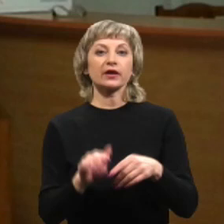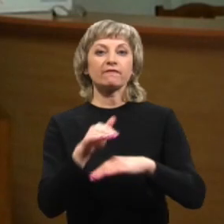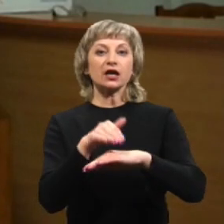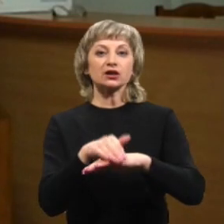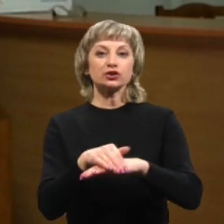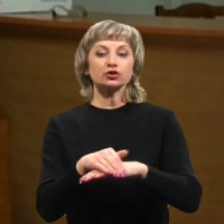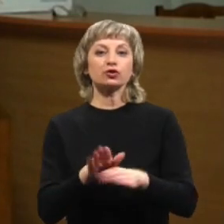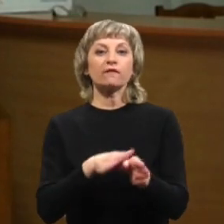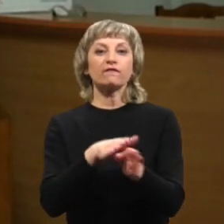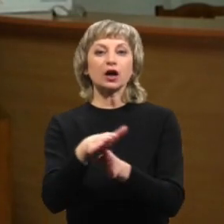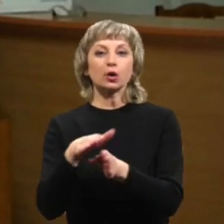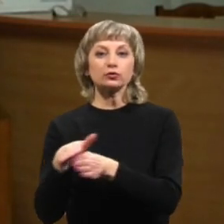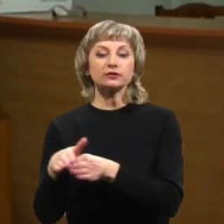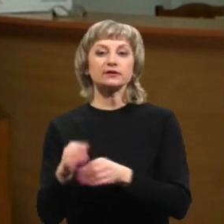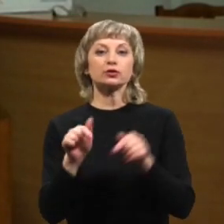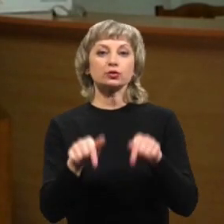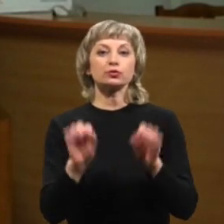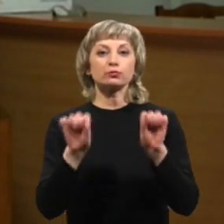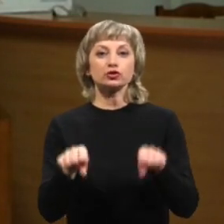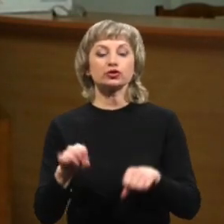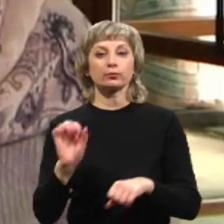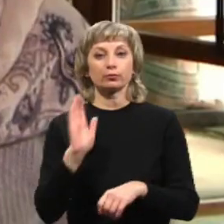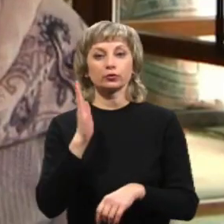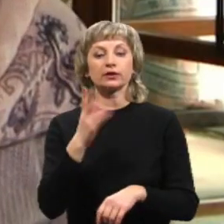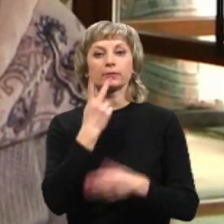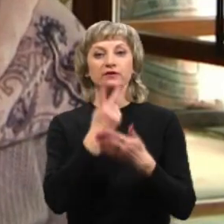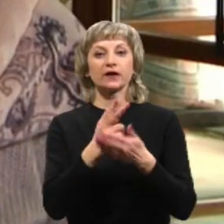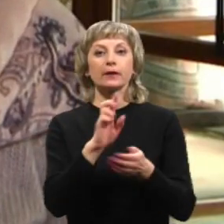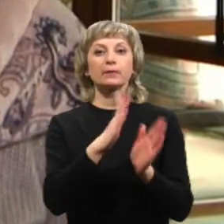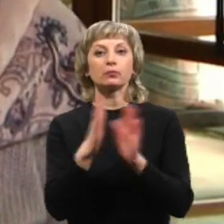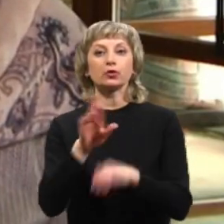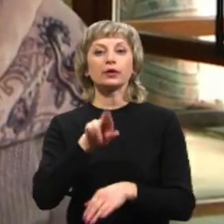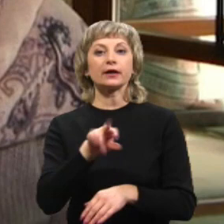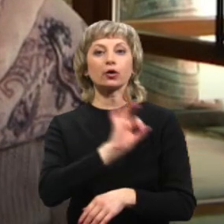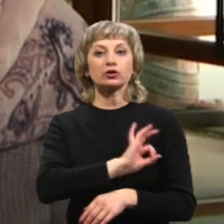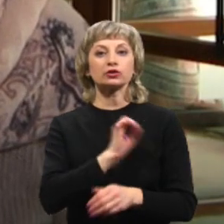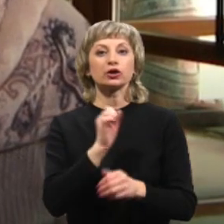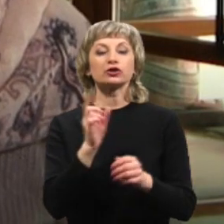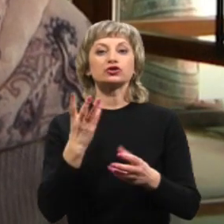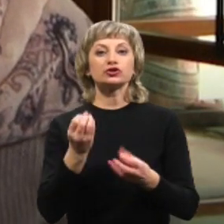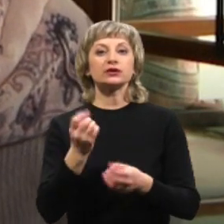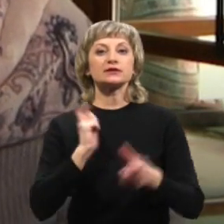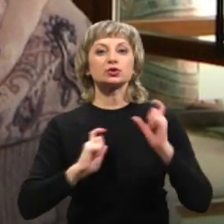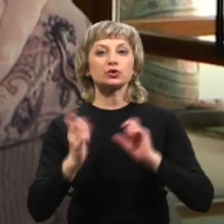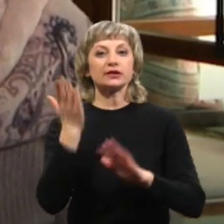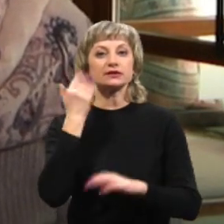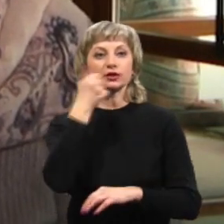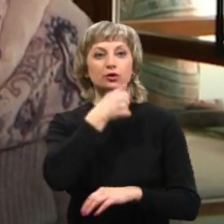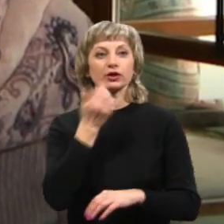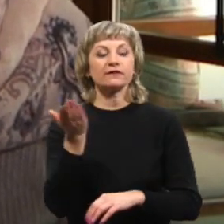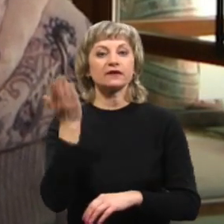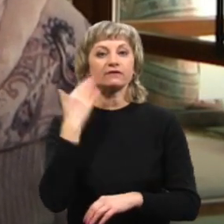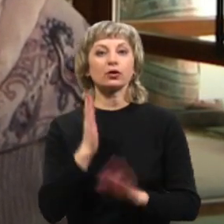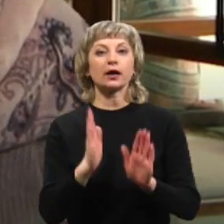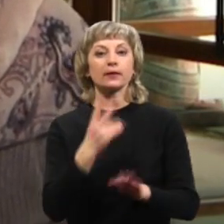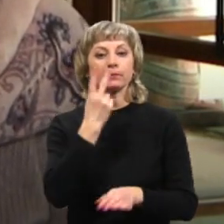фактично виконується, отут можна буде це подивитися. Бібліотекою я користуюся ще студентських років, дуже давно, але